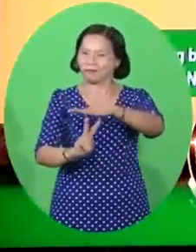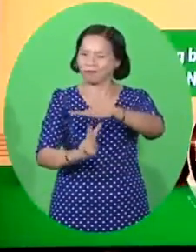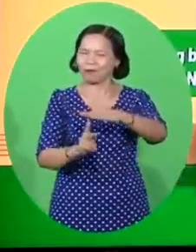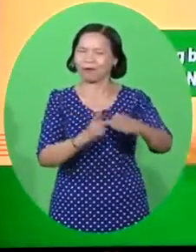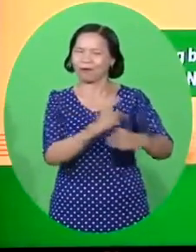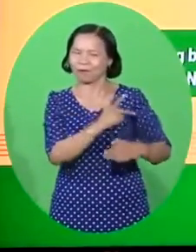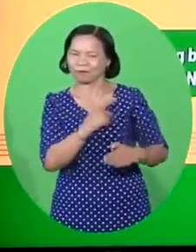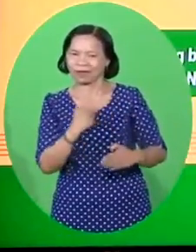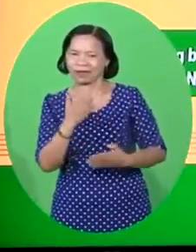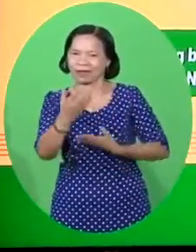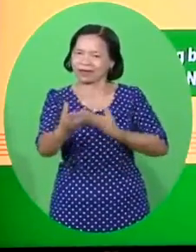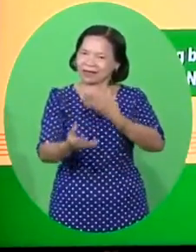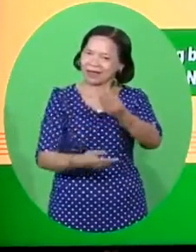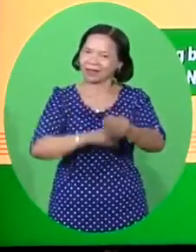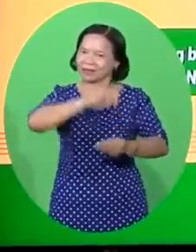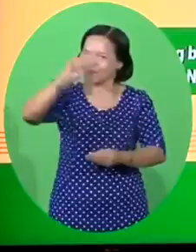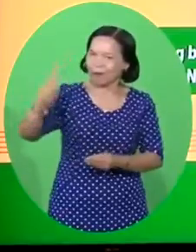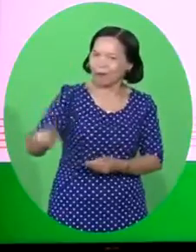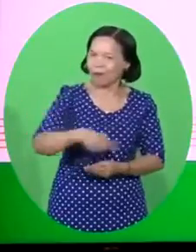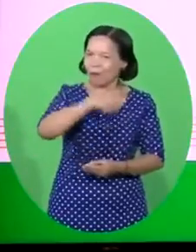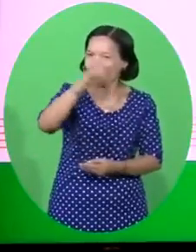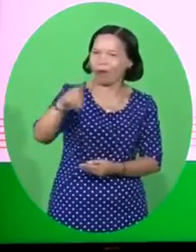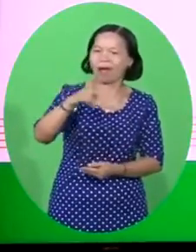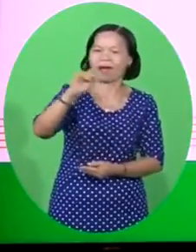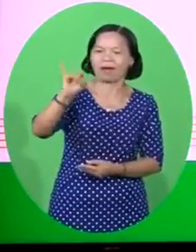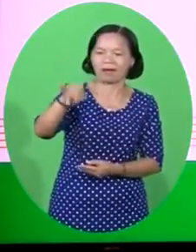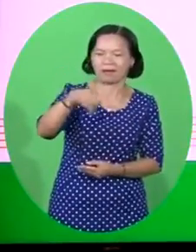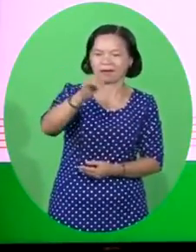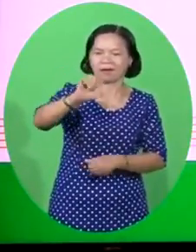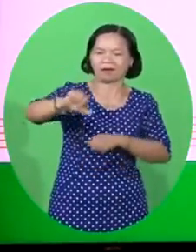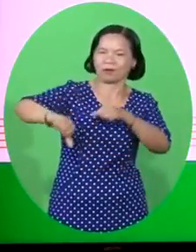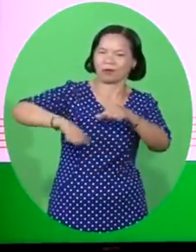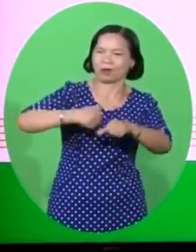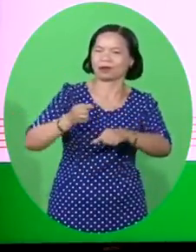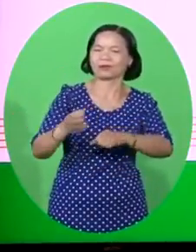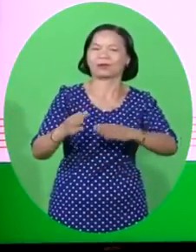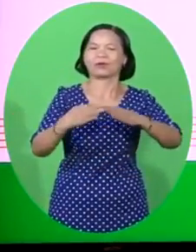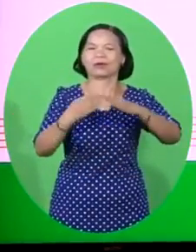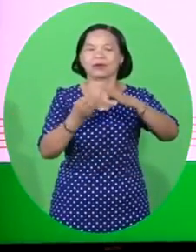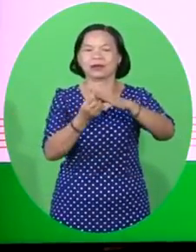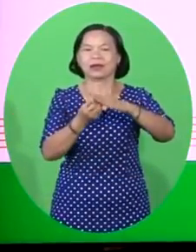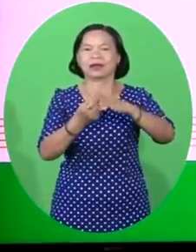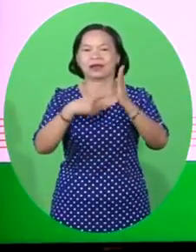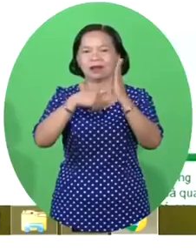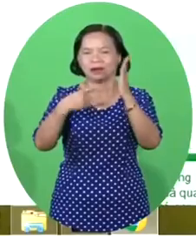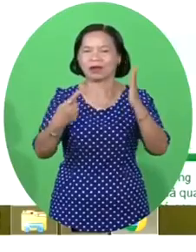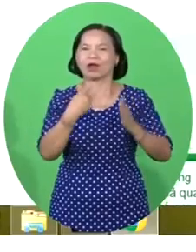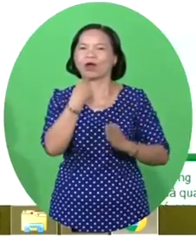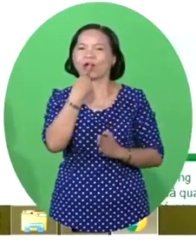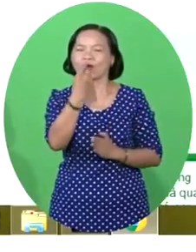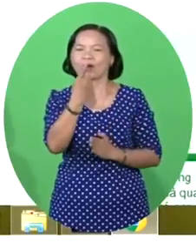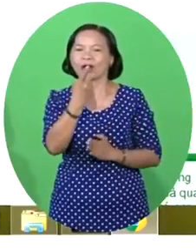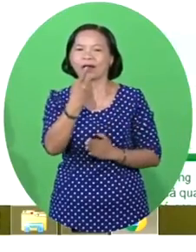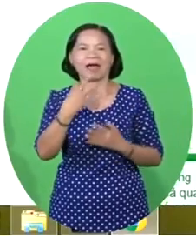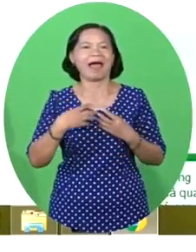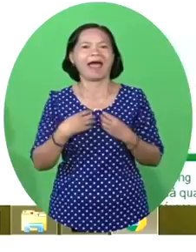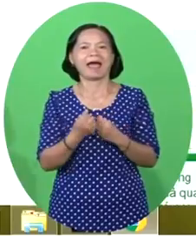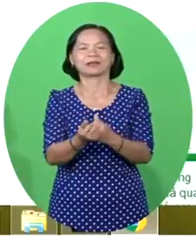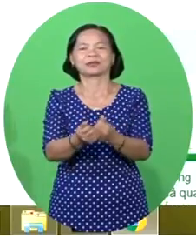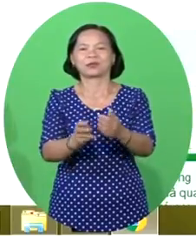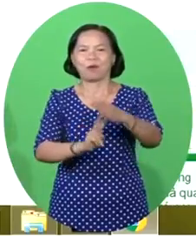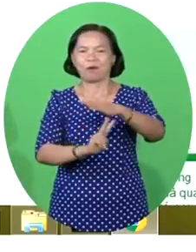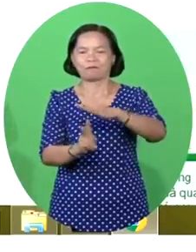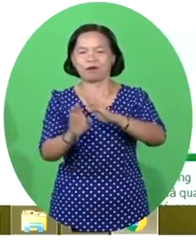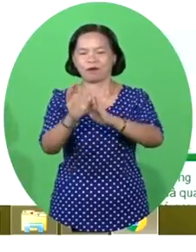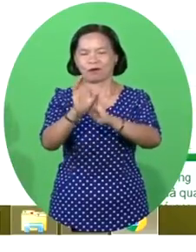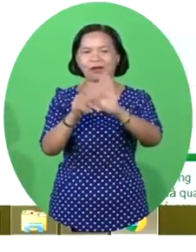kênh giao tiếp thường xuyên nhằm minh bạch hóa hoạt động của ngân hàng. Các nội dung công bố xoay quanh thông tin về tỷ lệ an toàn vốn, chính sách và công